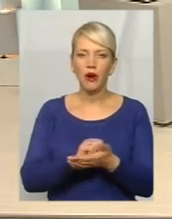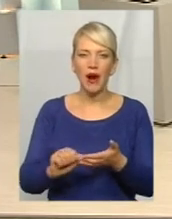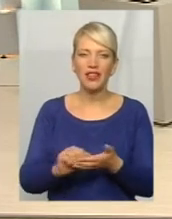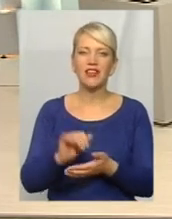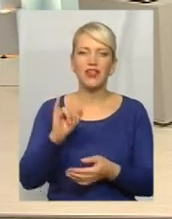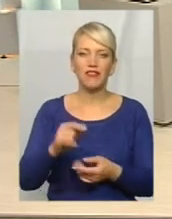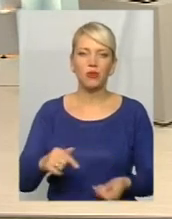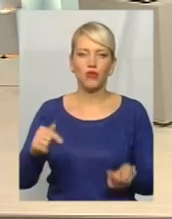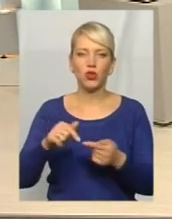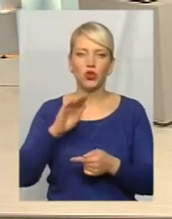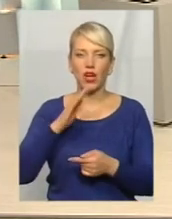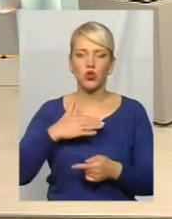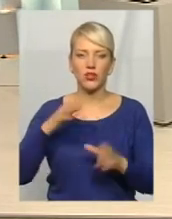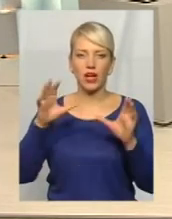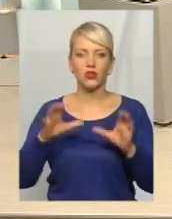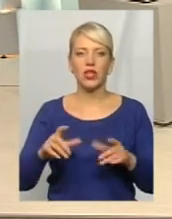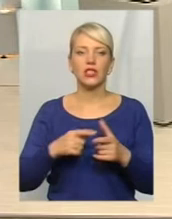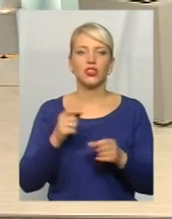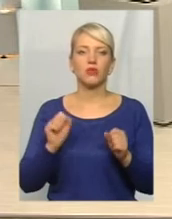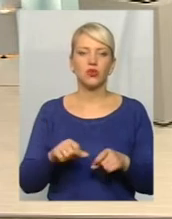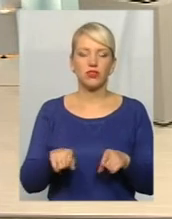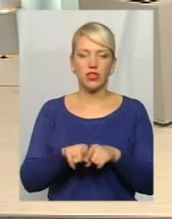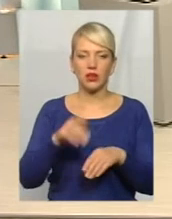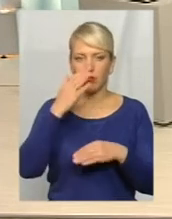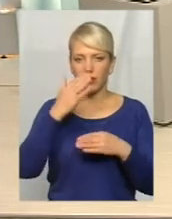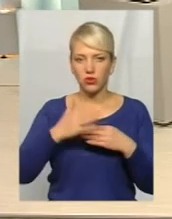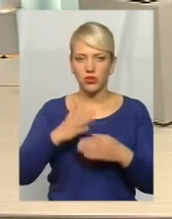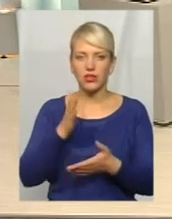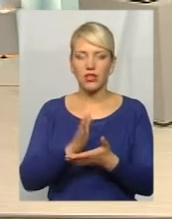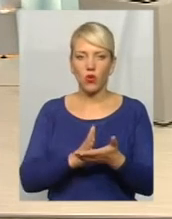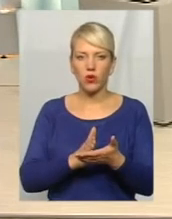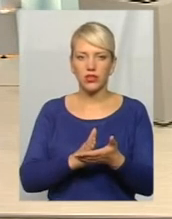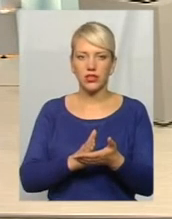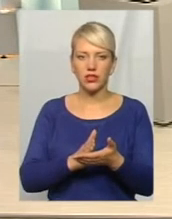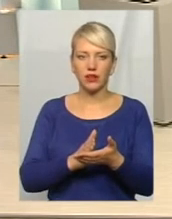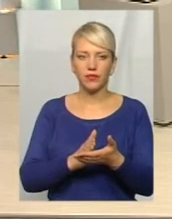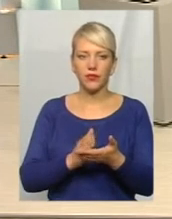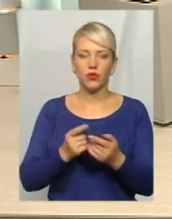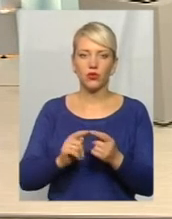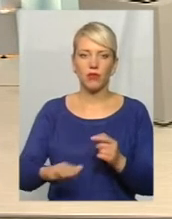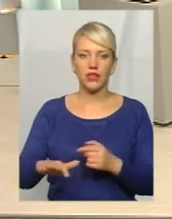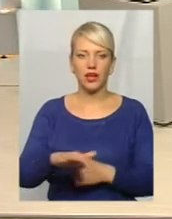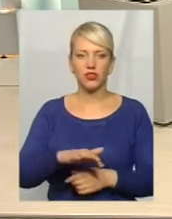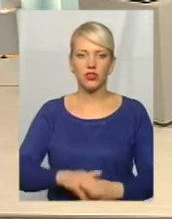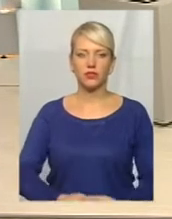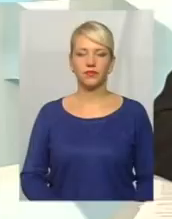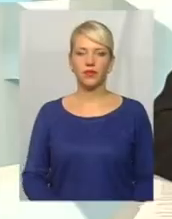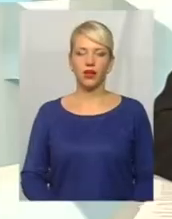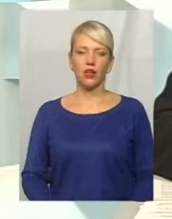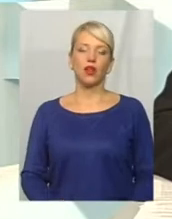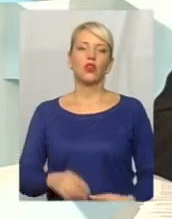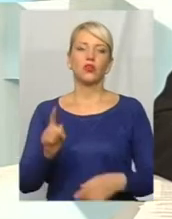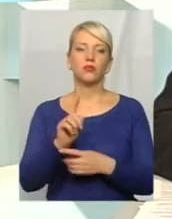до нашого законодавства. Чи може в такій близькості знаходитися, власне, той майданчик? Нормативними